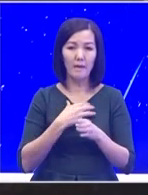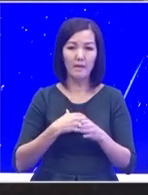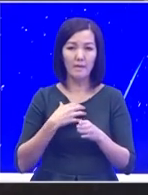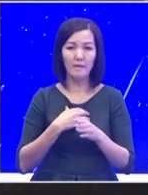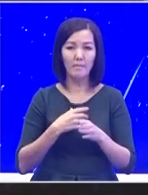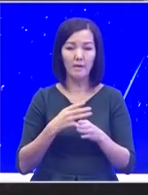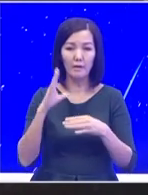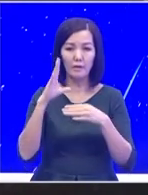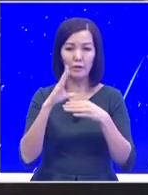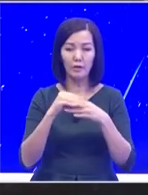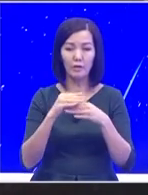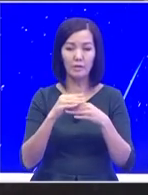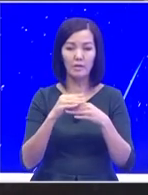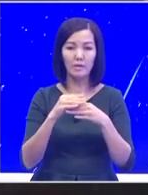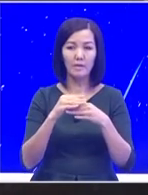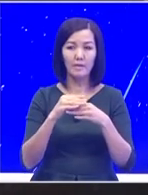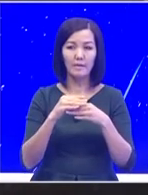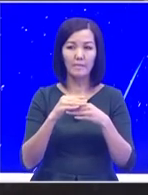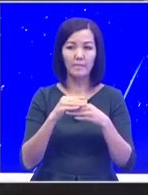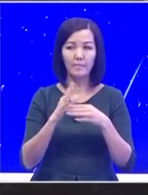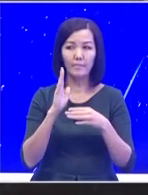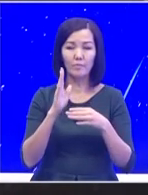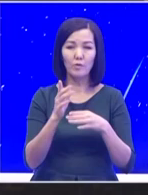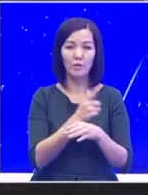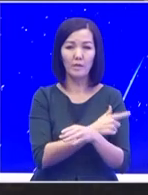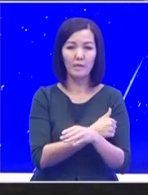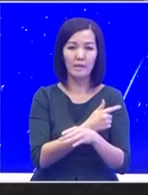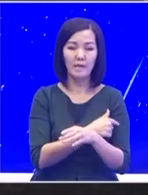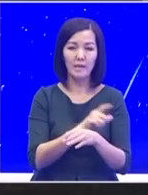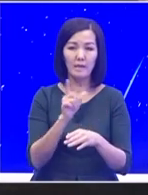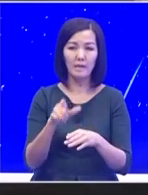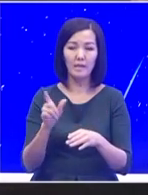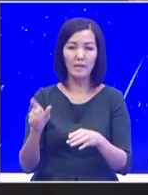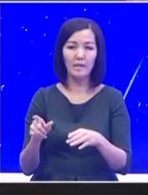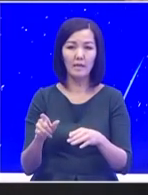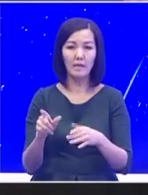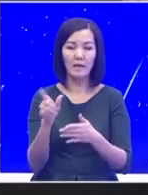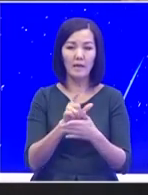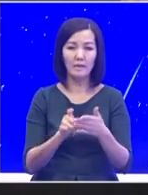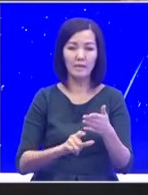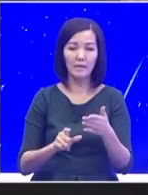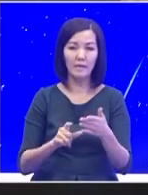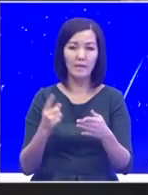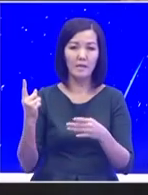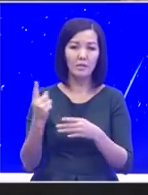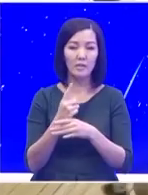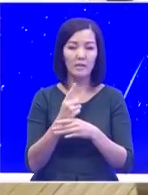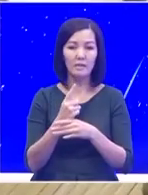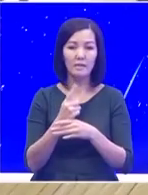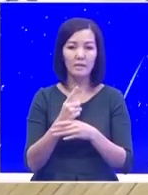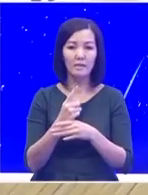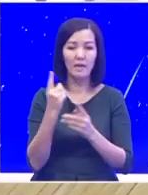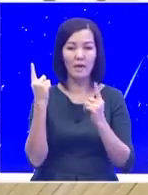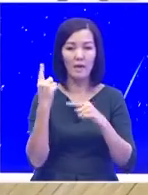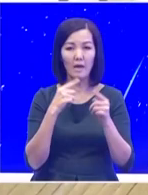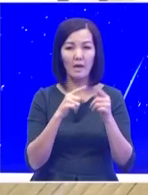ойлаймын. Осы болашақ дәрігерге ән өлең жазып кеткен бірақ ақын бар екен.